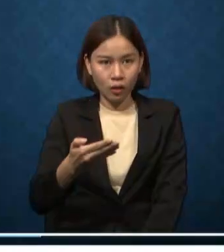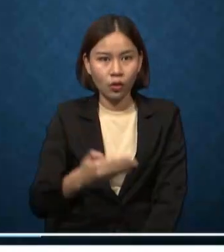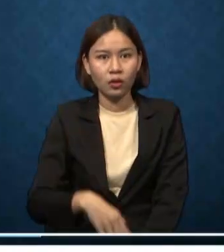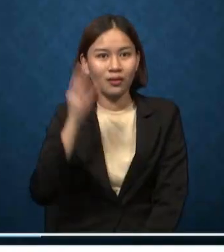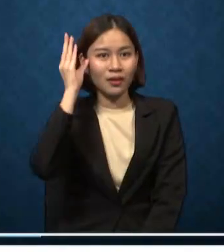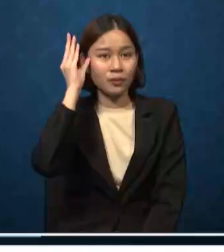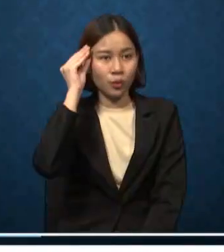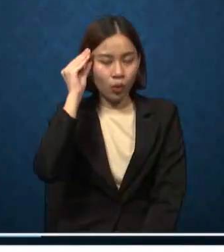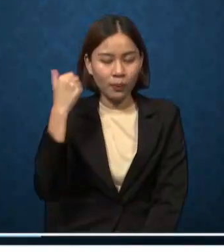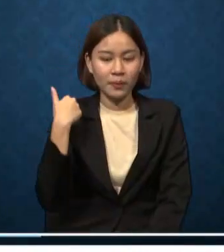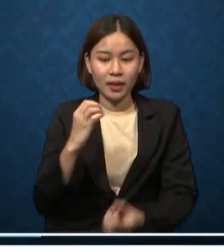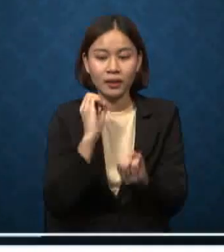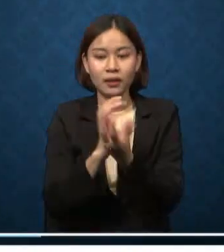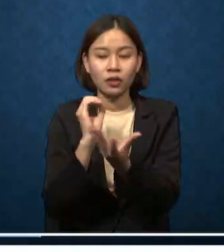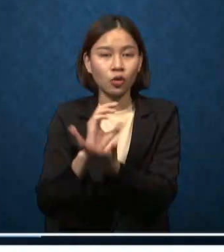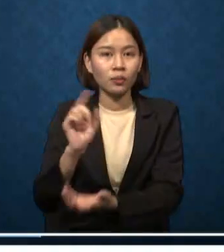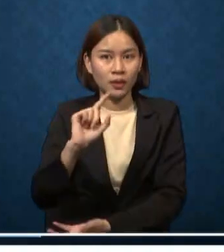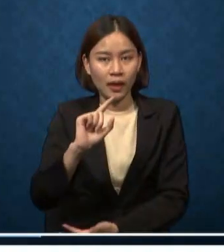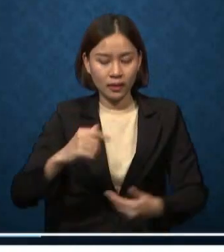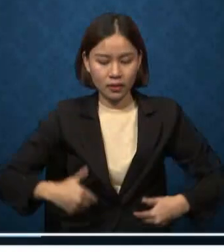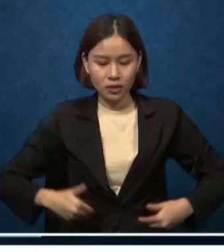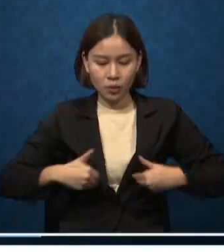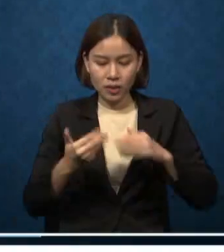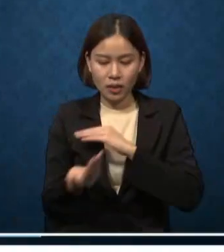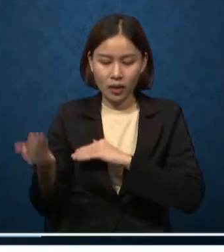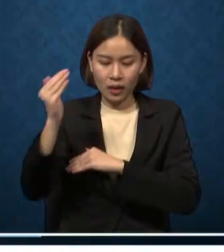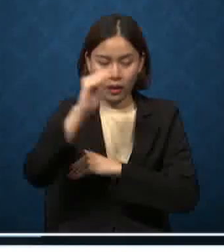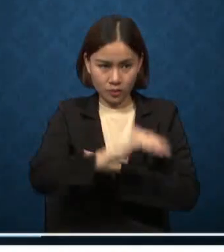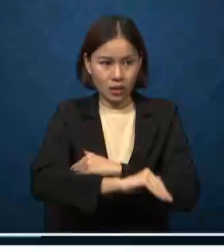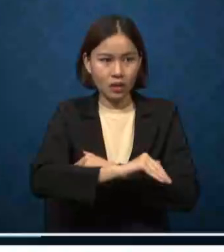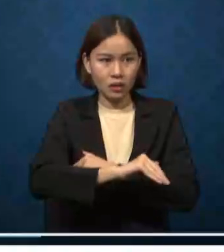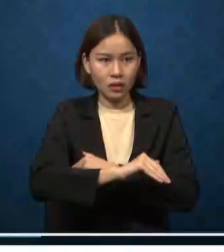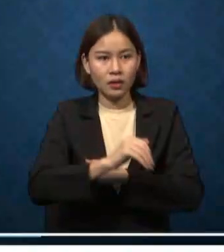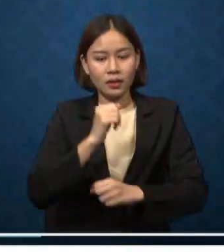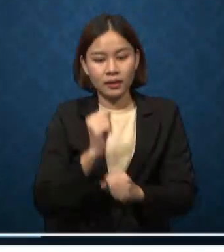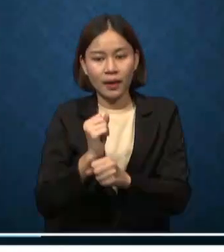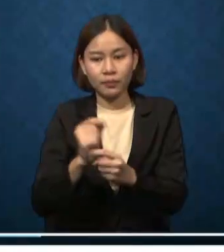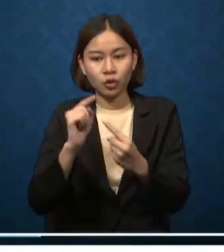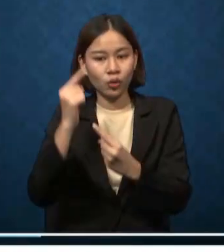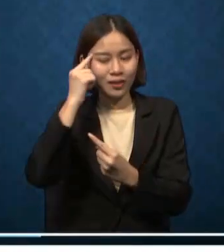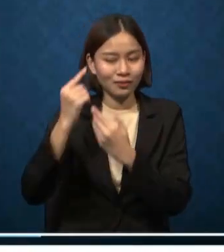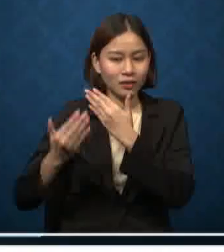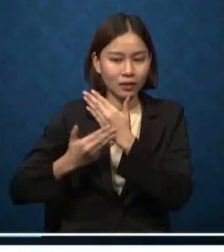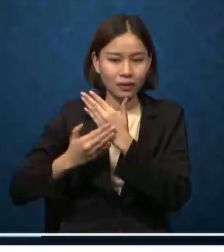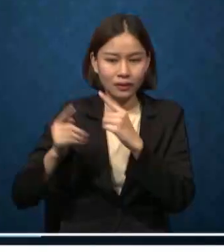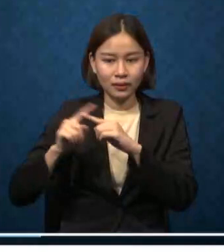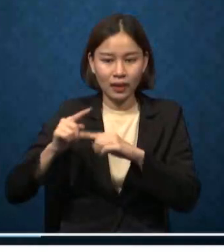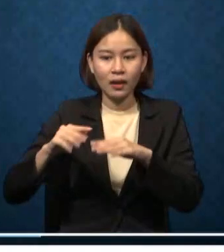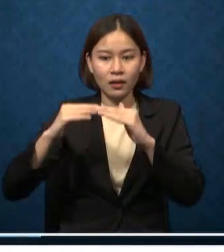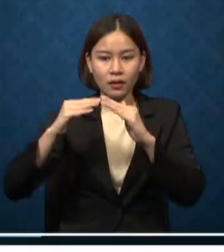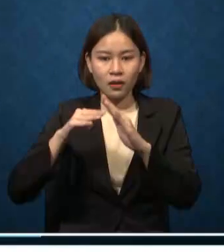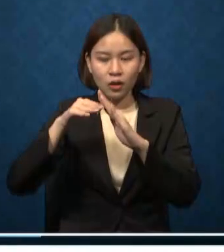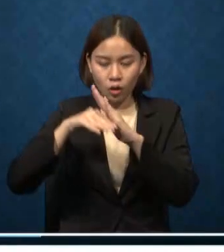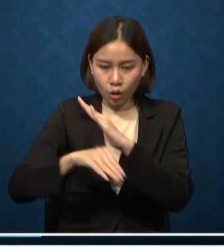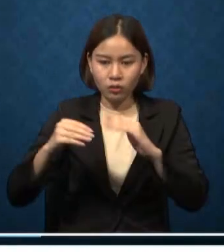องเสื่อมอาจส่งผลกระทบต่อการใช้ชีวิตประจำวันความสามารถทางสติปัญญาลดลงคิด